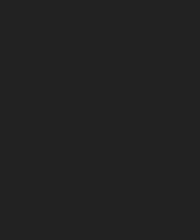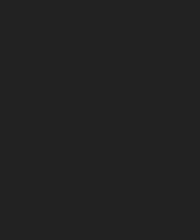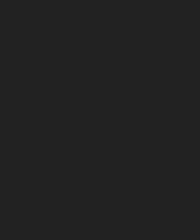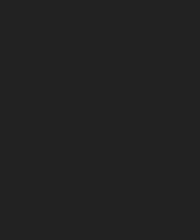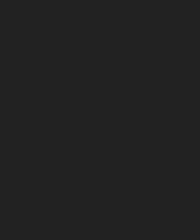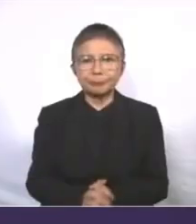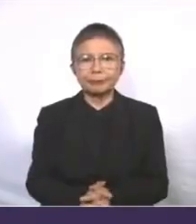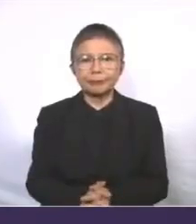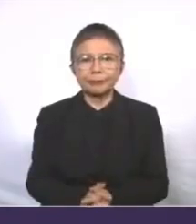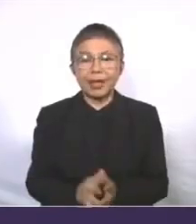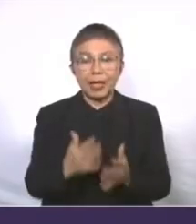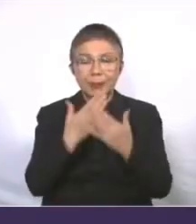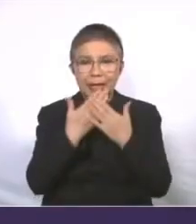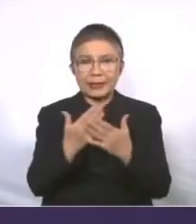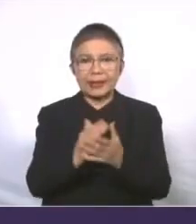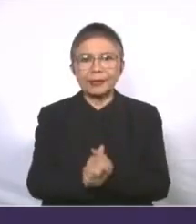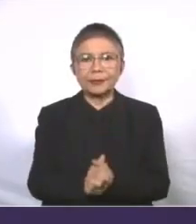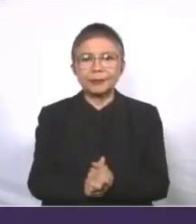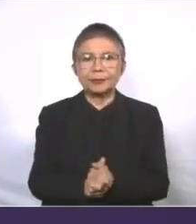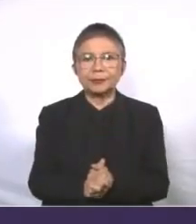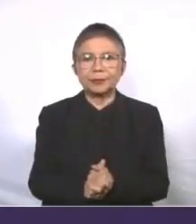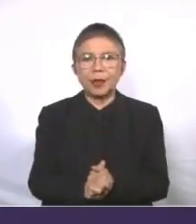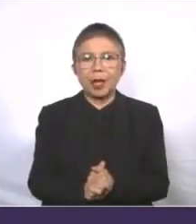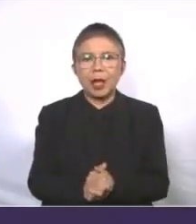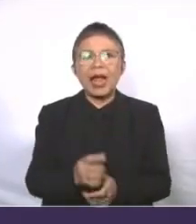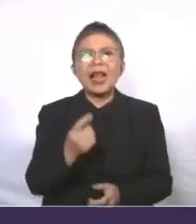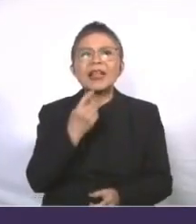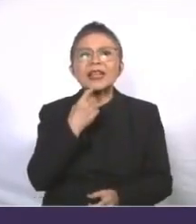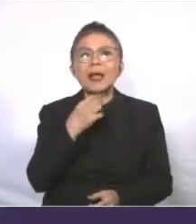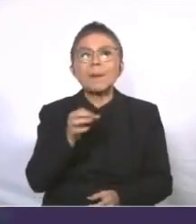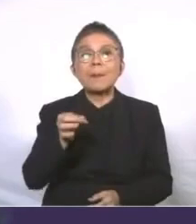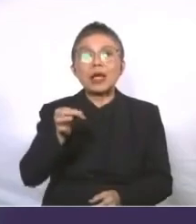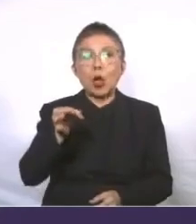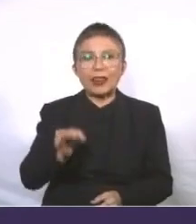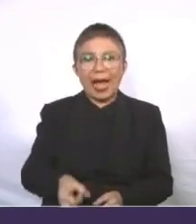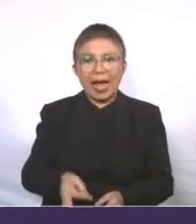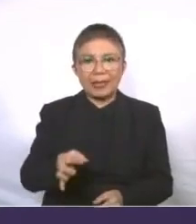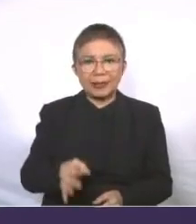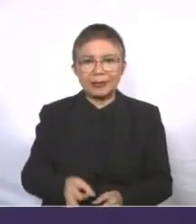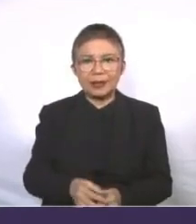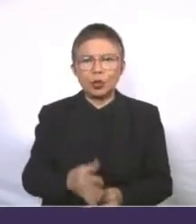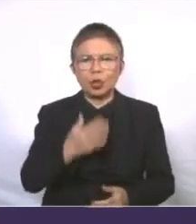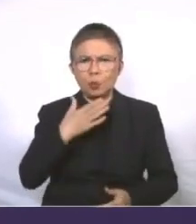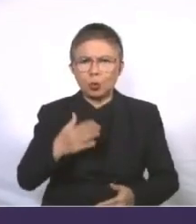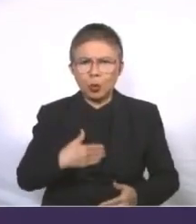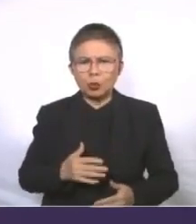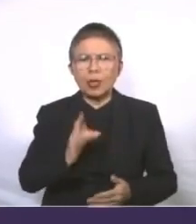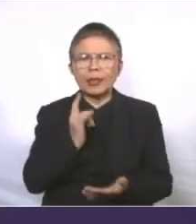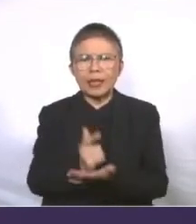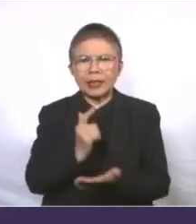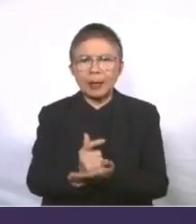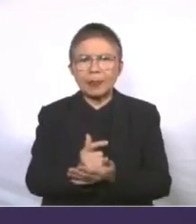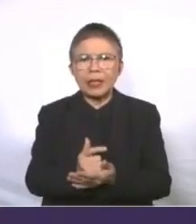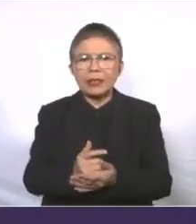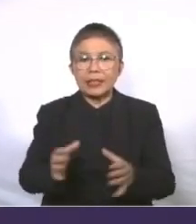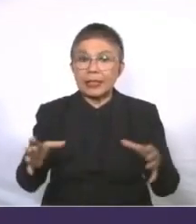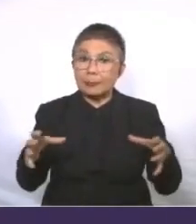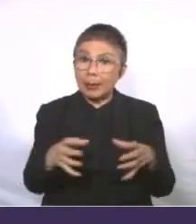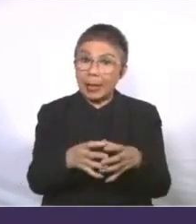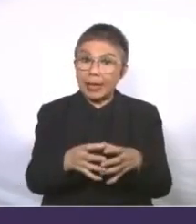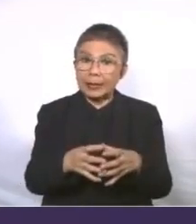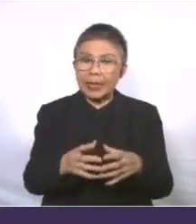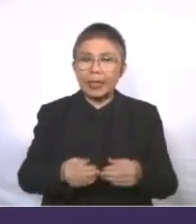silakan Terima kasih perka ini menjadi kebutuhan untuk terus menjadi bagian dari